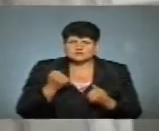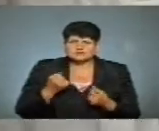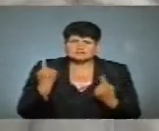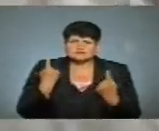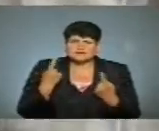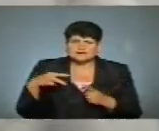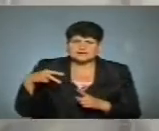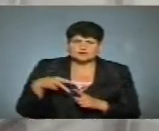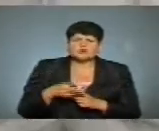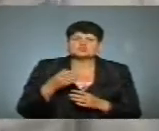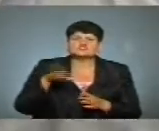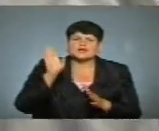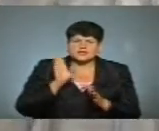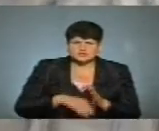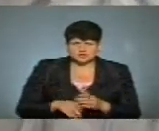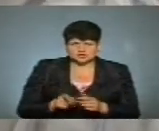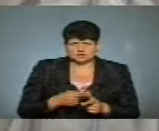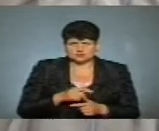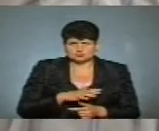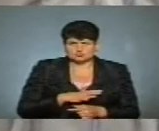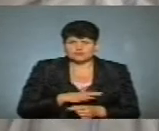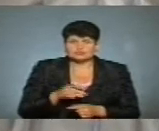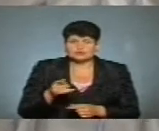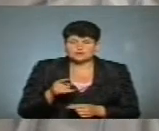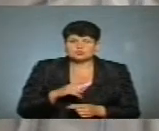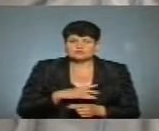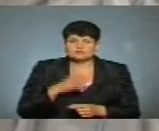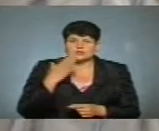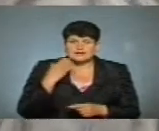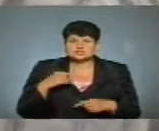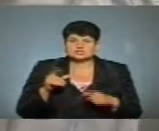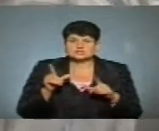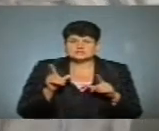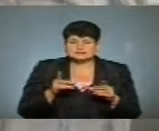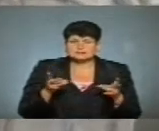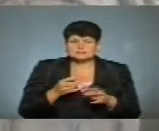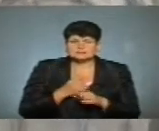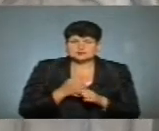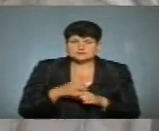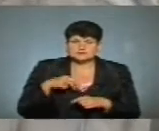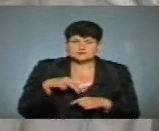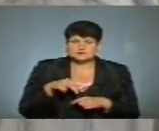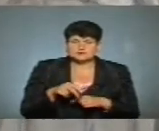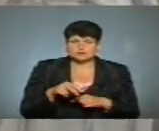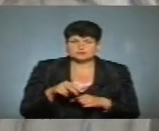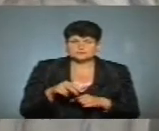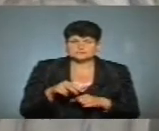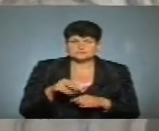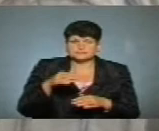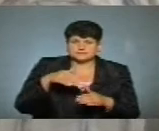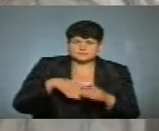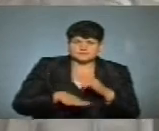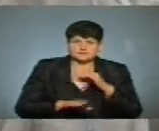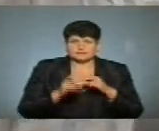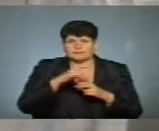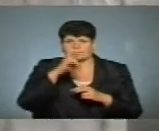і воно ще гірше, ніж було. Місто Тернополі, щоб було легше їздити, зробити пішохідні переходи зверху